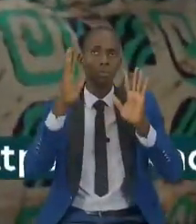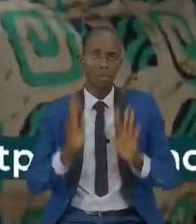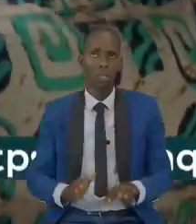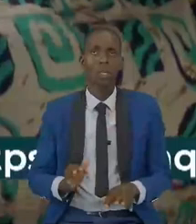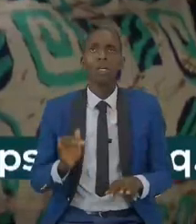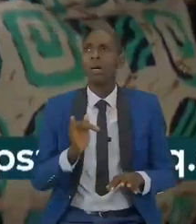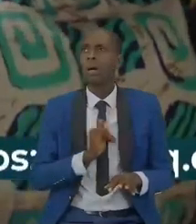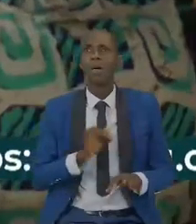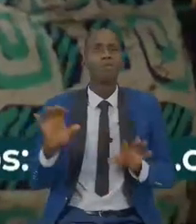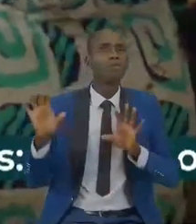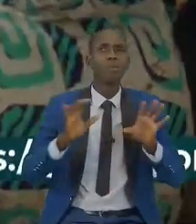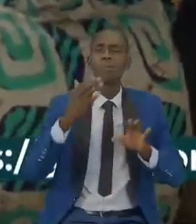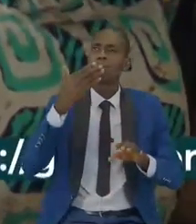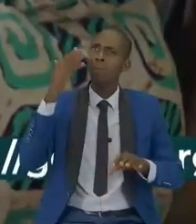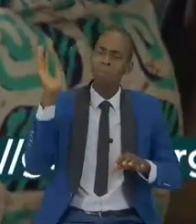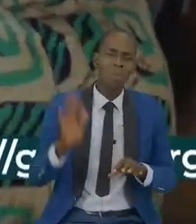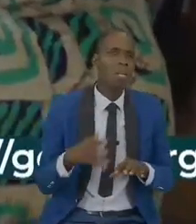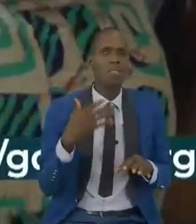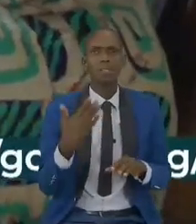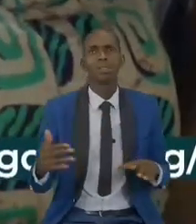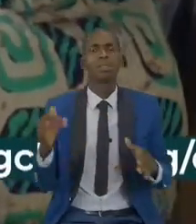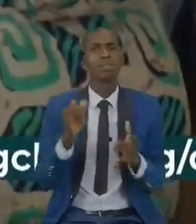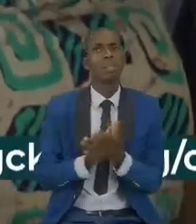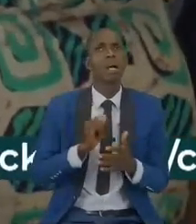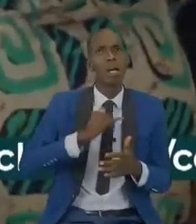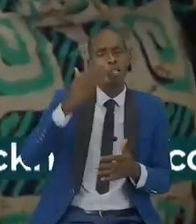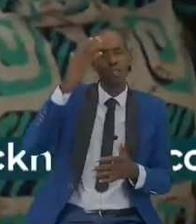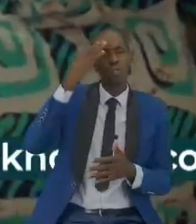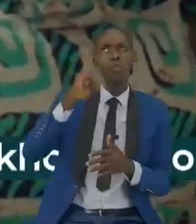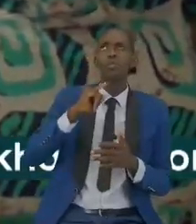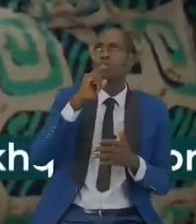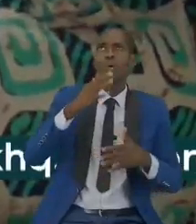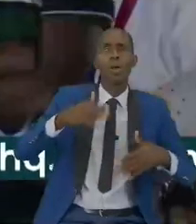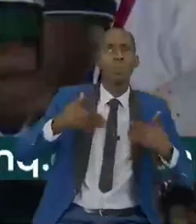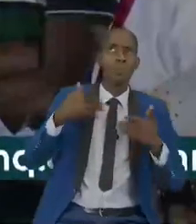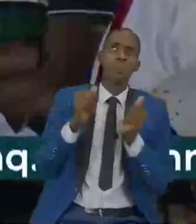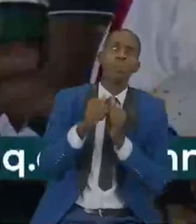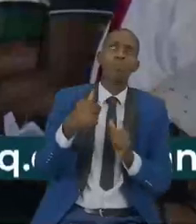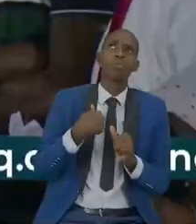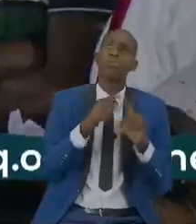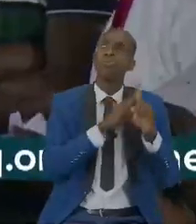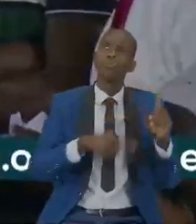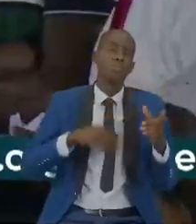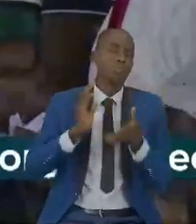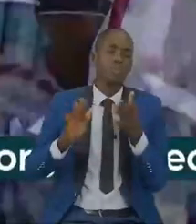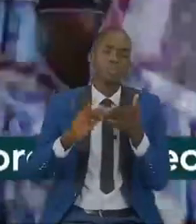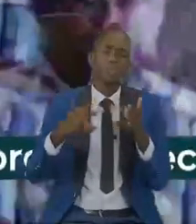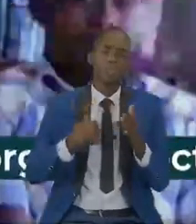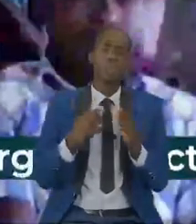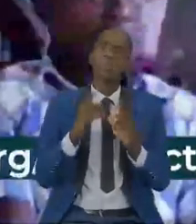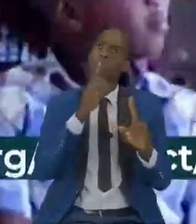mourir dans le péché pour aller dans la fournaise éternelle de feu qui brûle pour